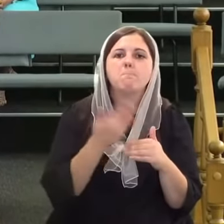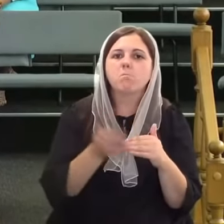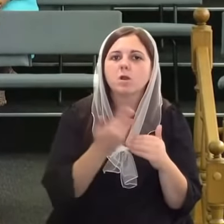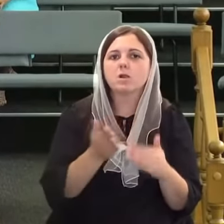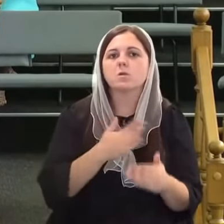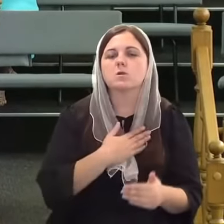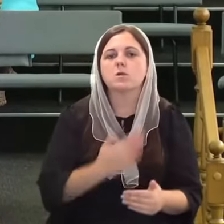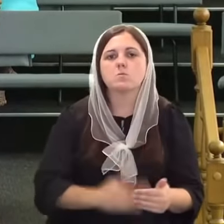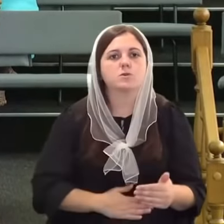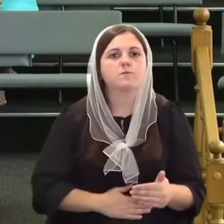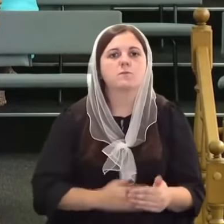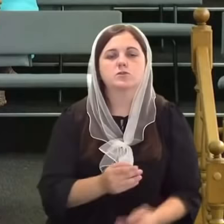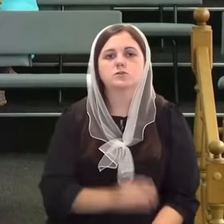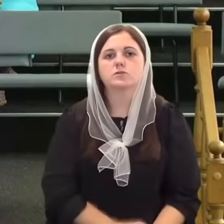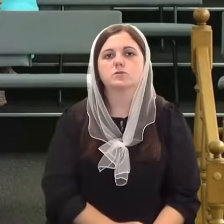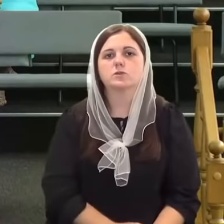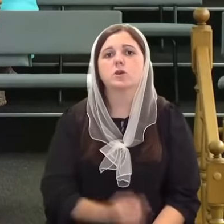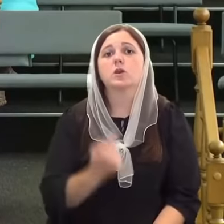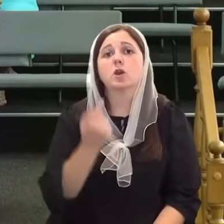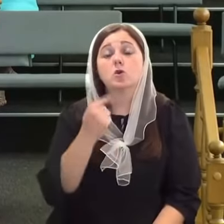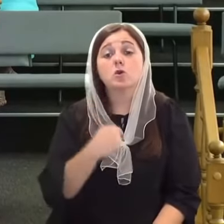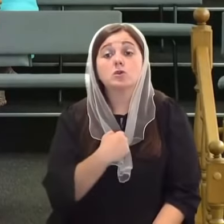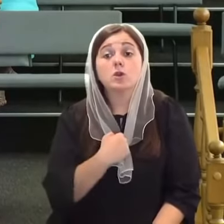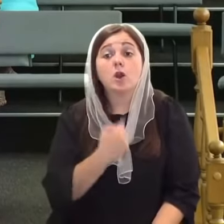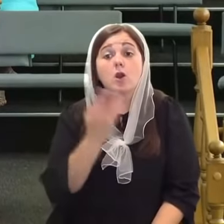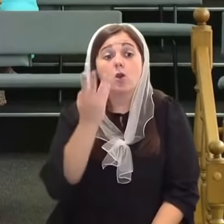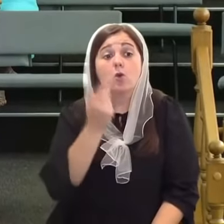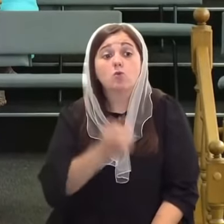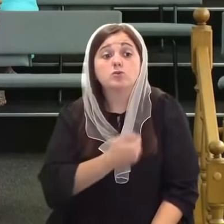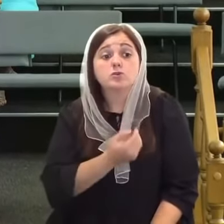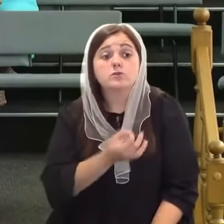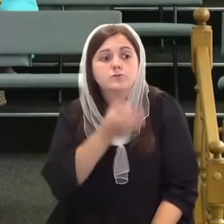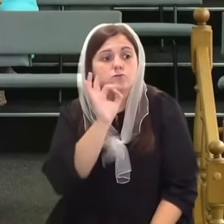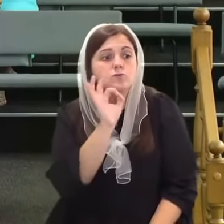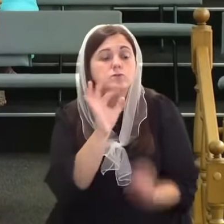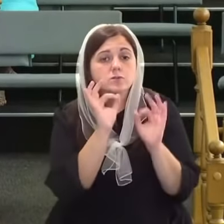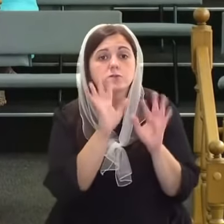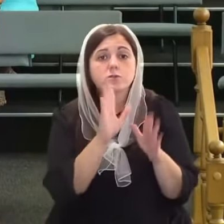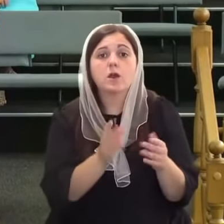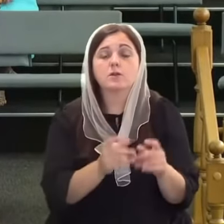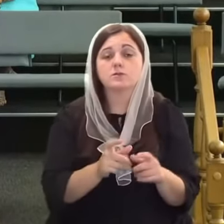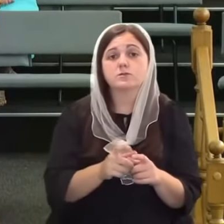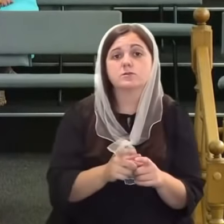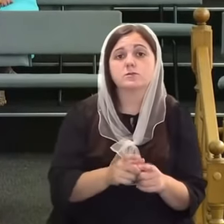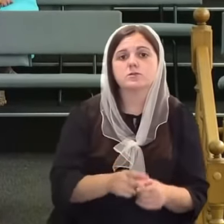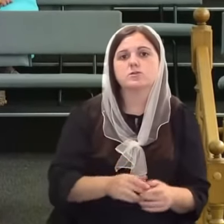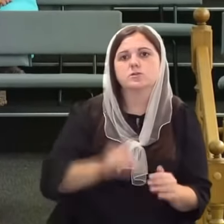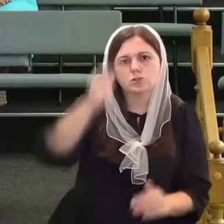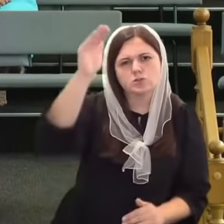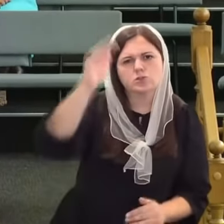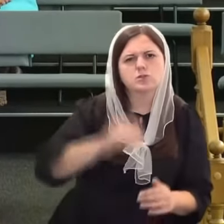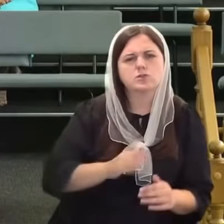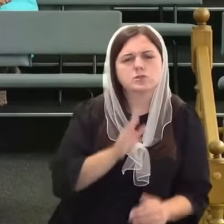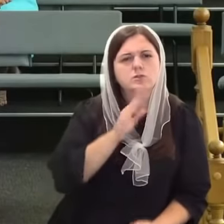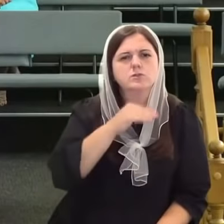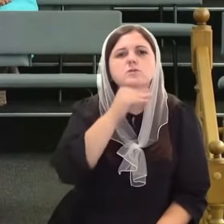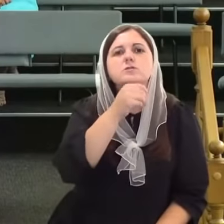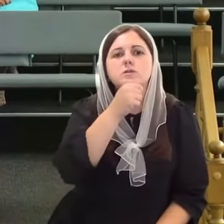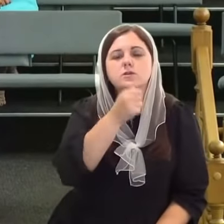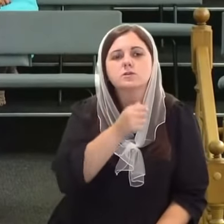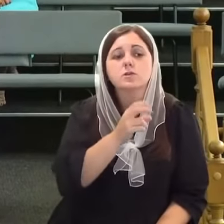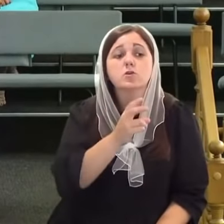когда первый раз я пытался рассказать это воспитателям, то я на следующую ночь получал то же